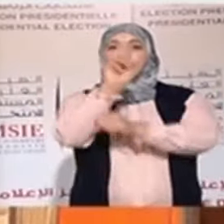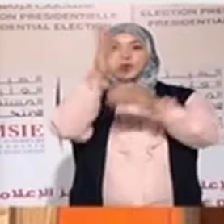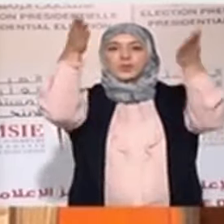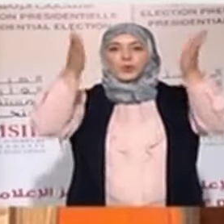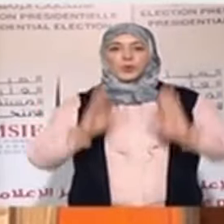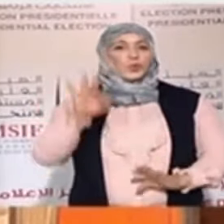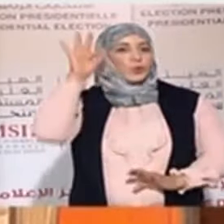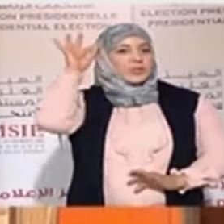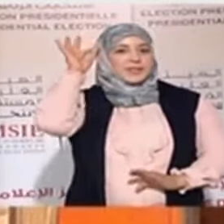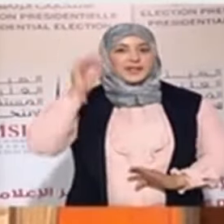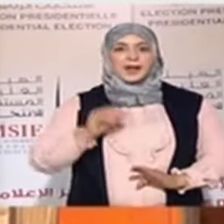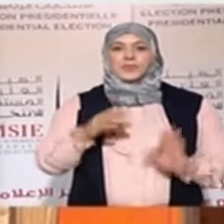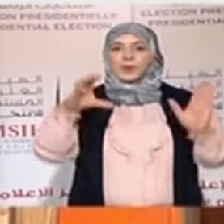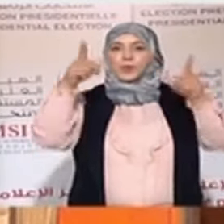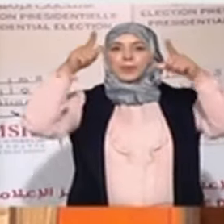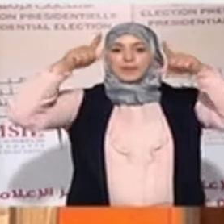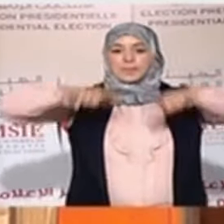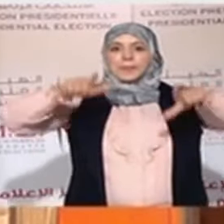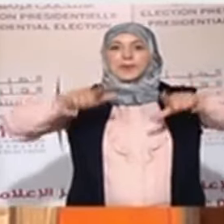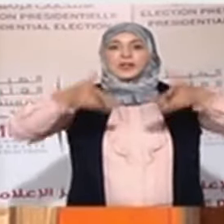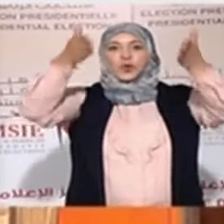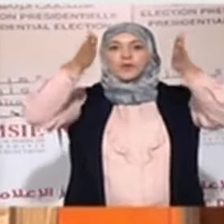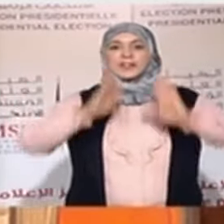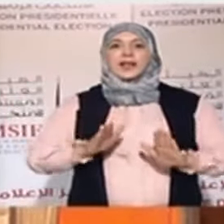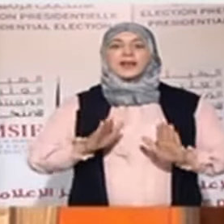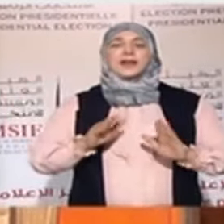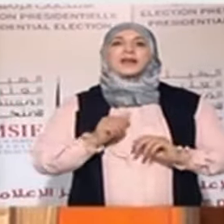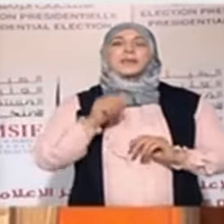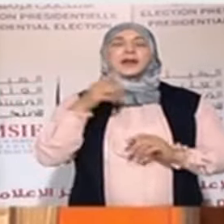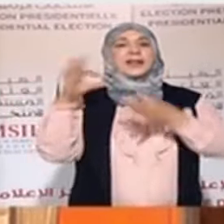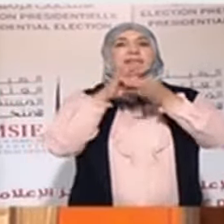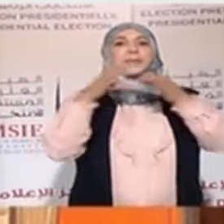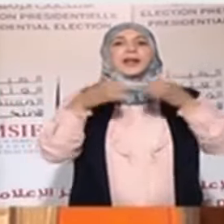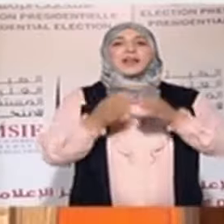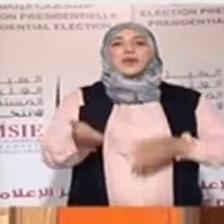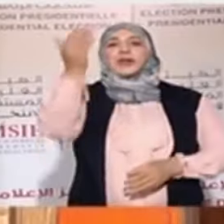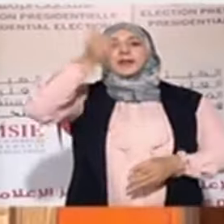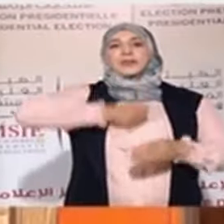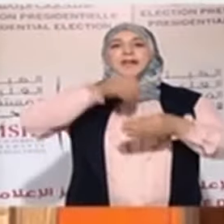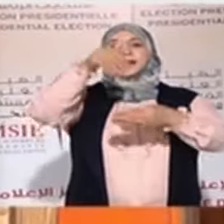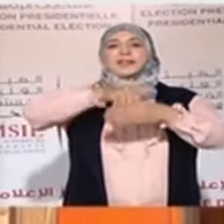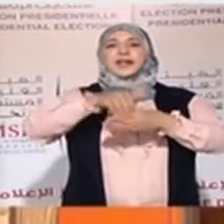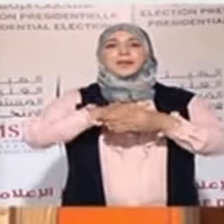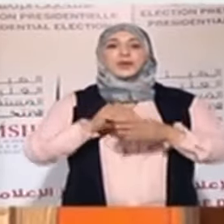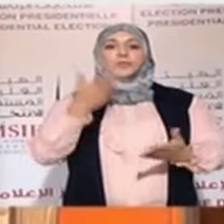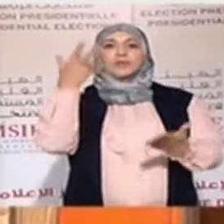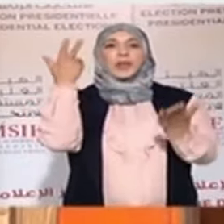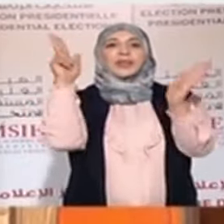التونسية وبالموقع الرسمي الإلكتروني للهيئة وينفذ حالاً.